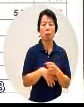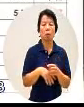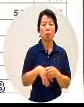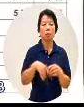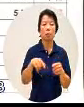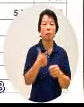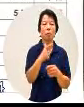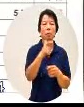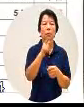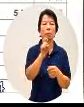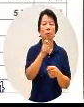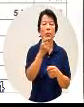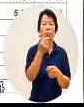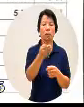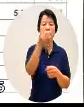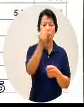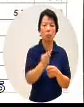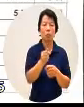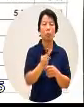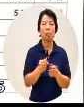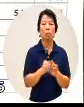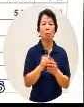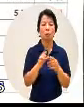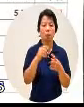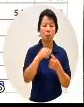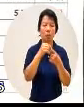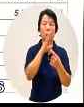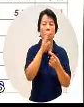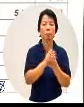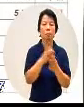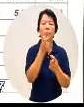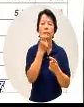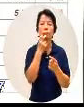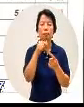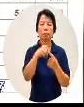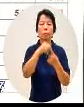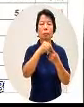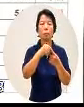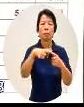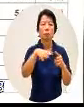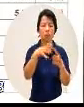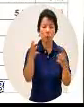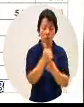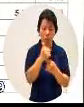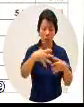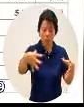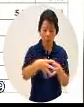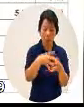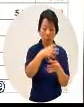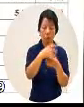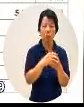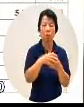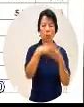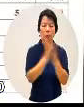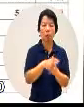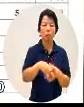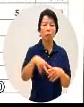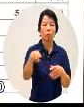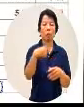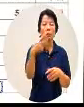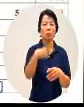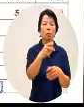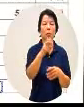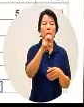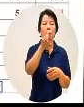分析呢619億呢有一條錢呢有一中央的錢叫中央統籌分配稅款224億